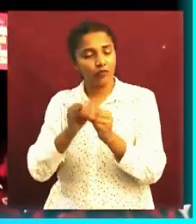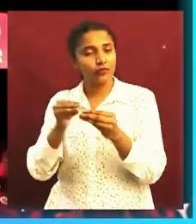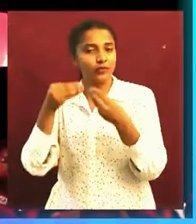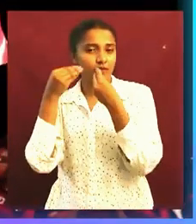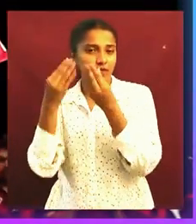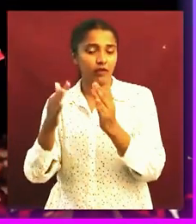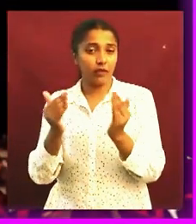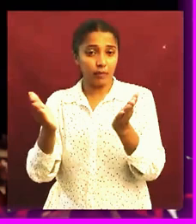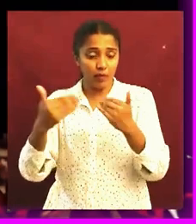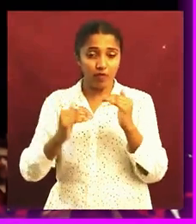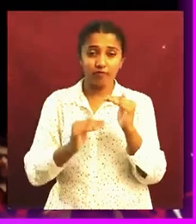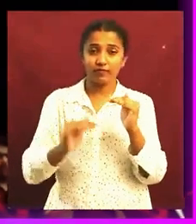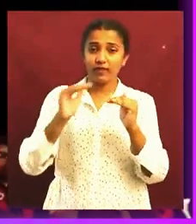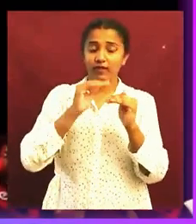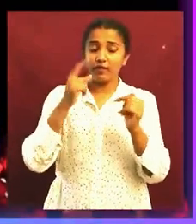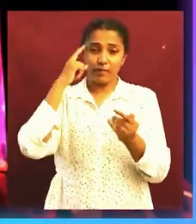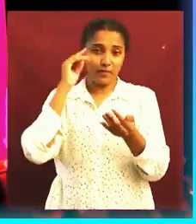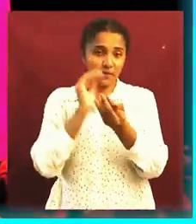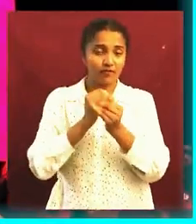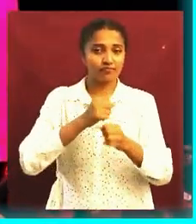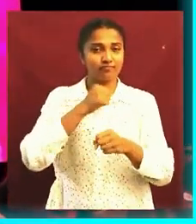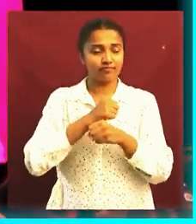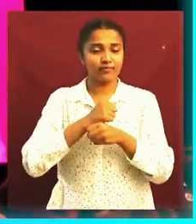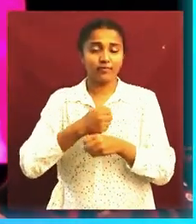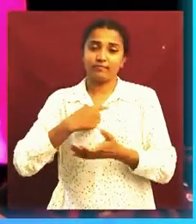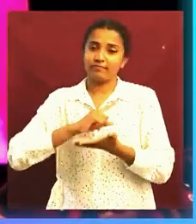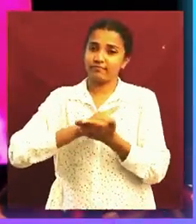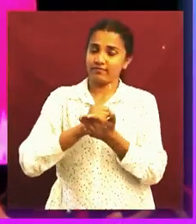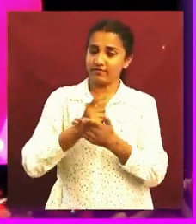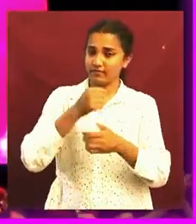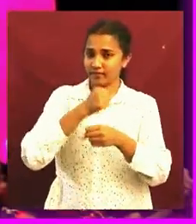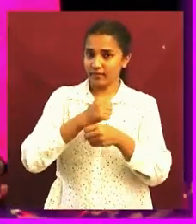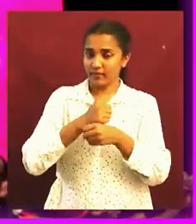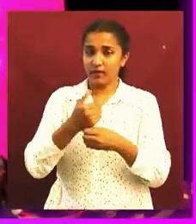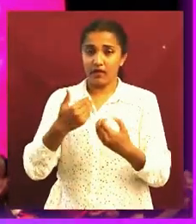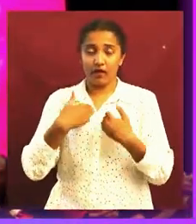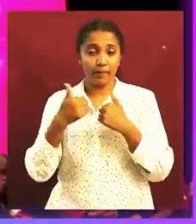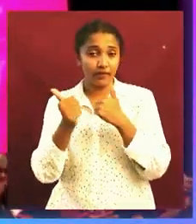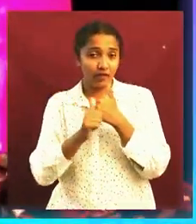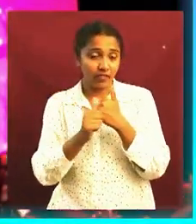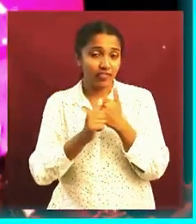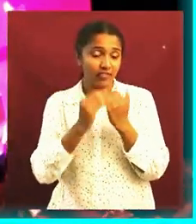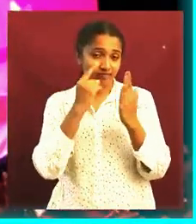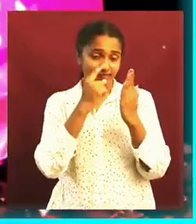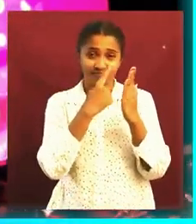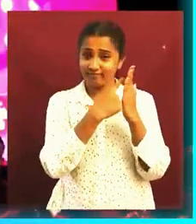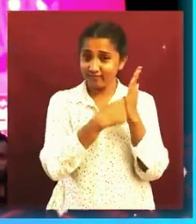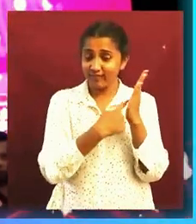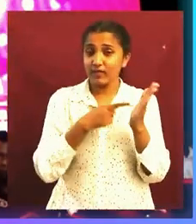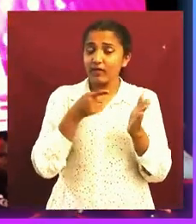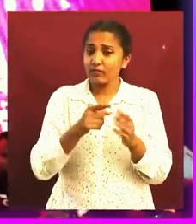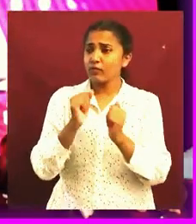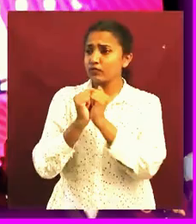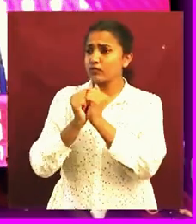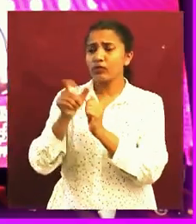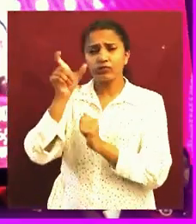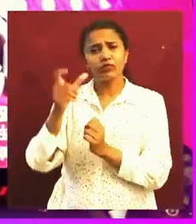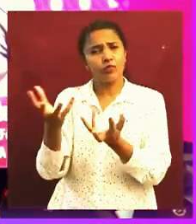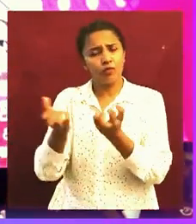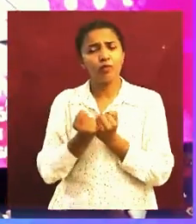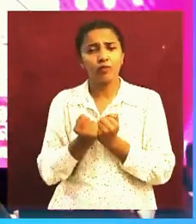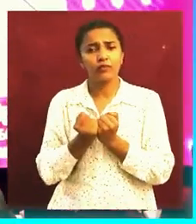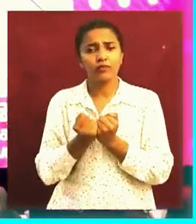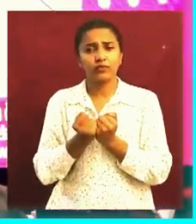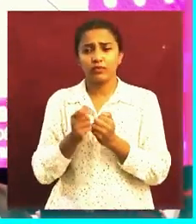වැඩි කරලා සුරක්ෂිත කරන ආණ්ඩුවක් තමයි ජාතික ජන බලවේගයේ ආණ්ඩුව අපි හදන වැඩේට මේ වෘත්තිය වේදිය ඕන